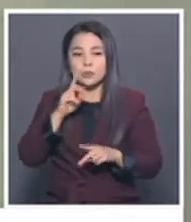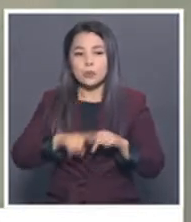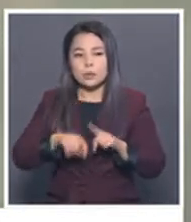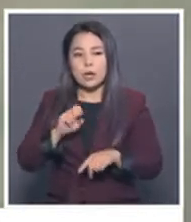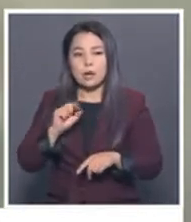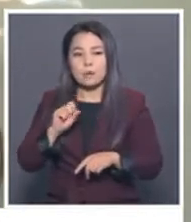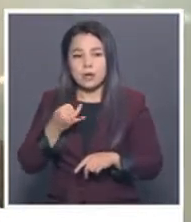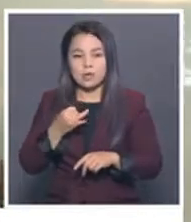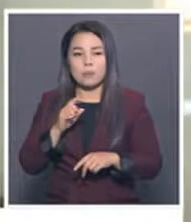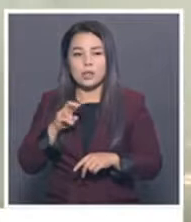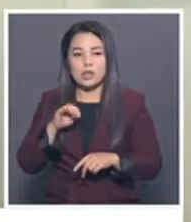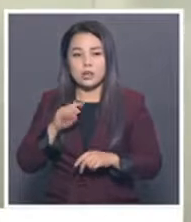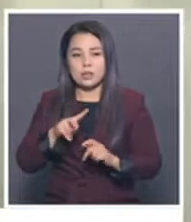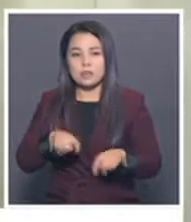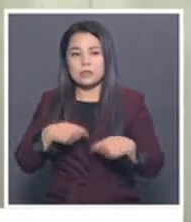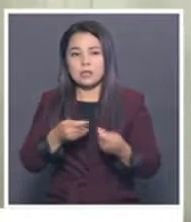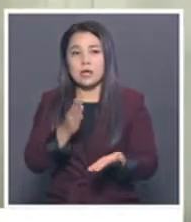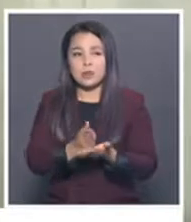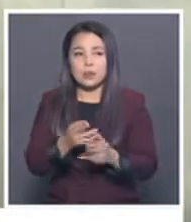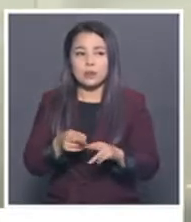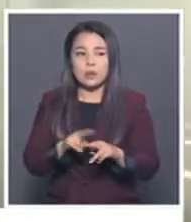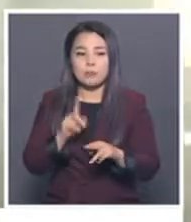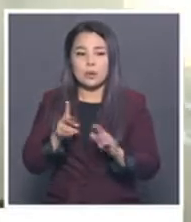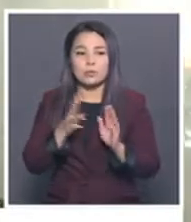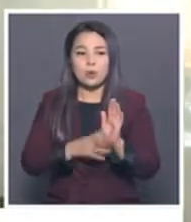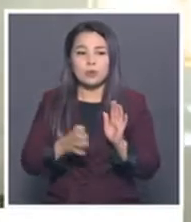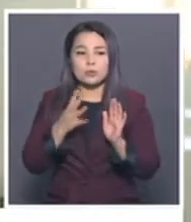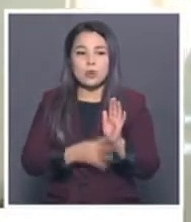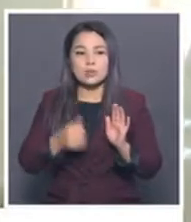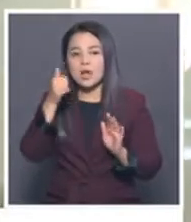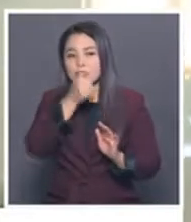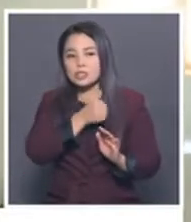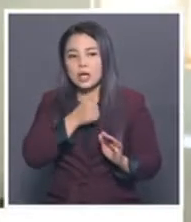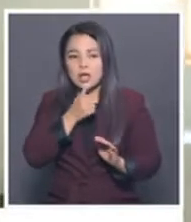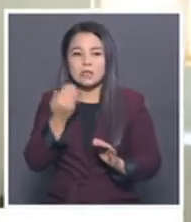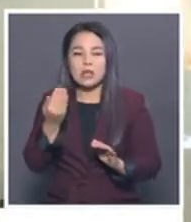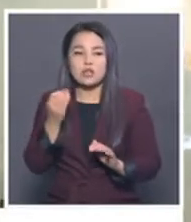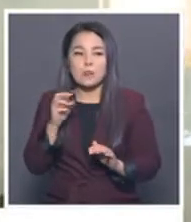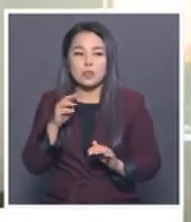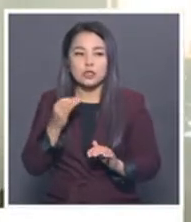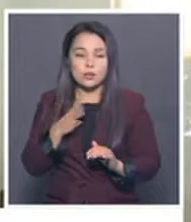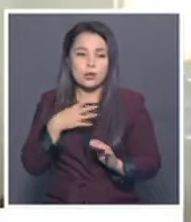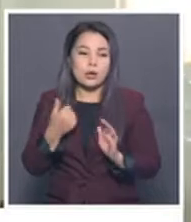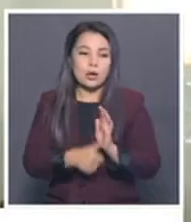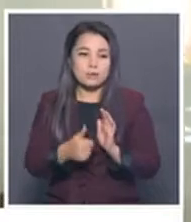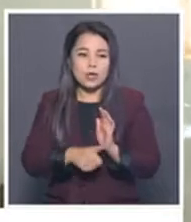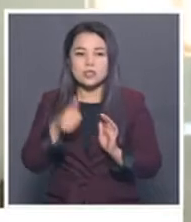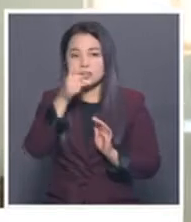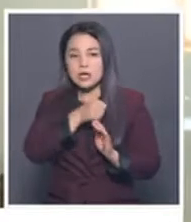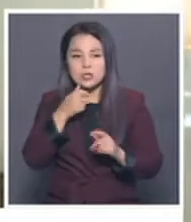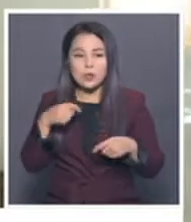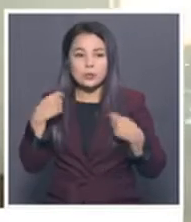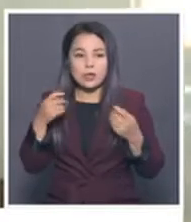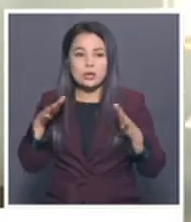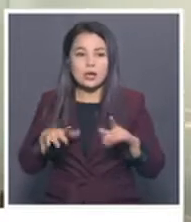Абай Балажан өткізген. Сонымен қатар 1990 жылы Шәмшінің 60 жылдық мерейтойы осы туған